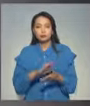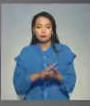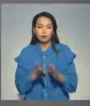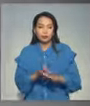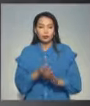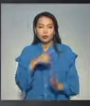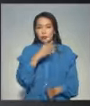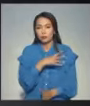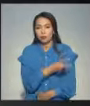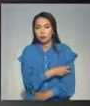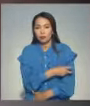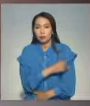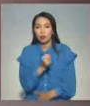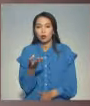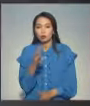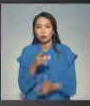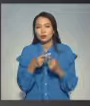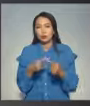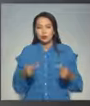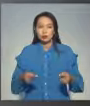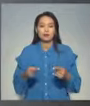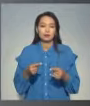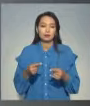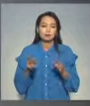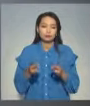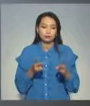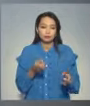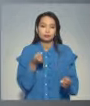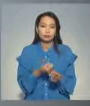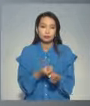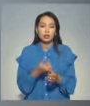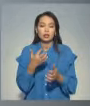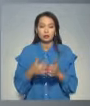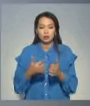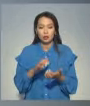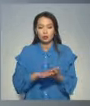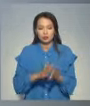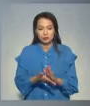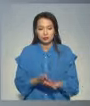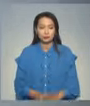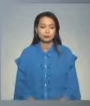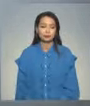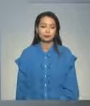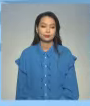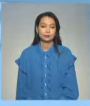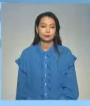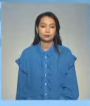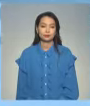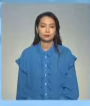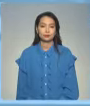ауыр дейді. Қалған төртеуі түрлі дене жарақатын алған, жағдайы орташа ауыр.